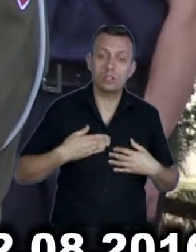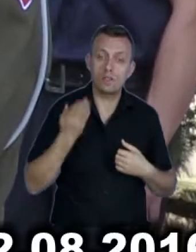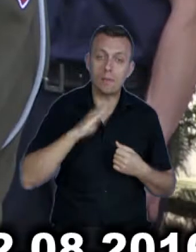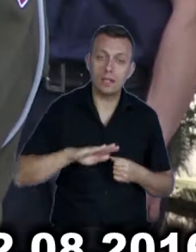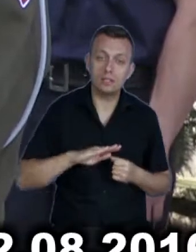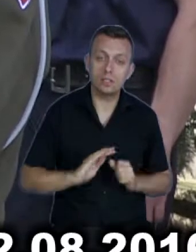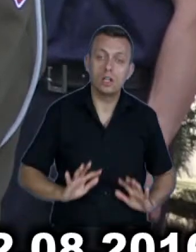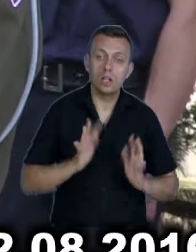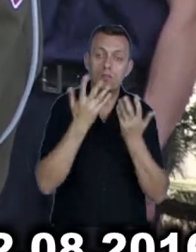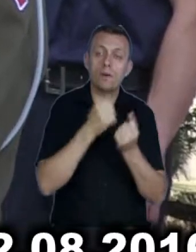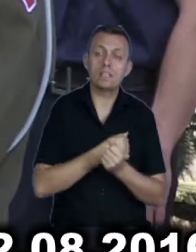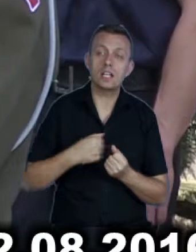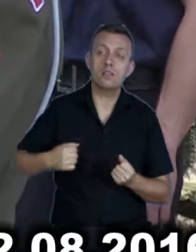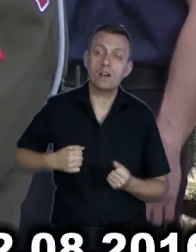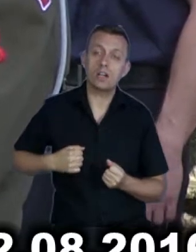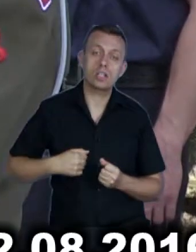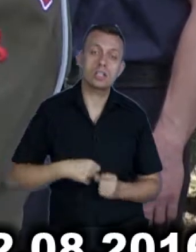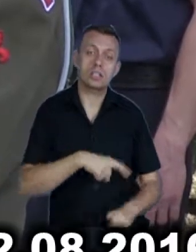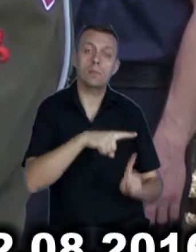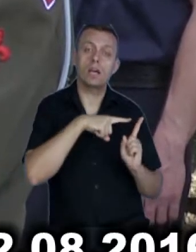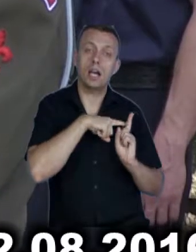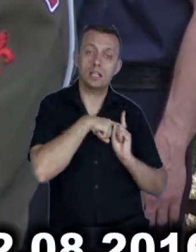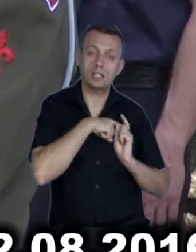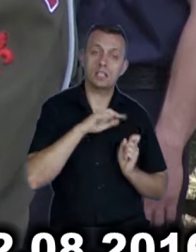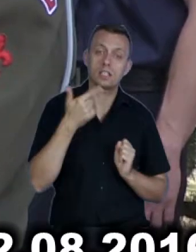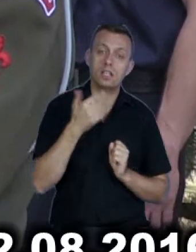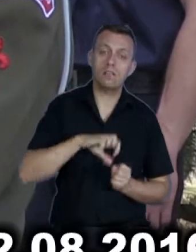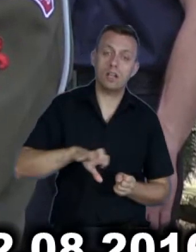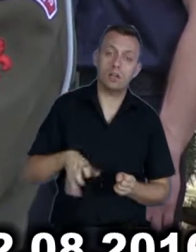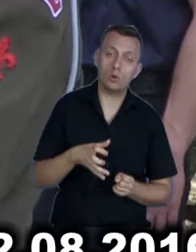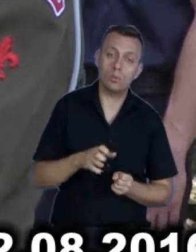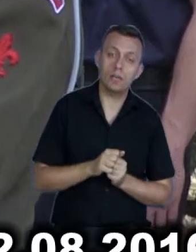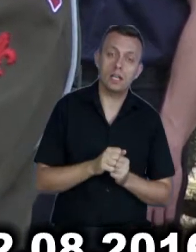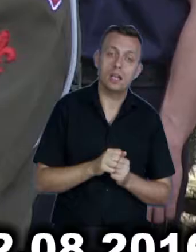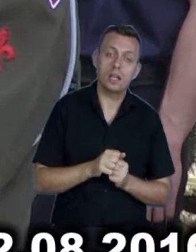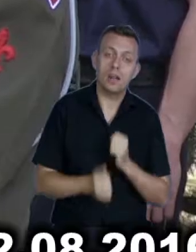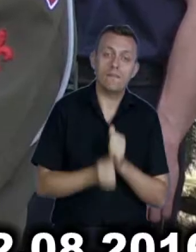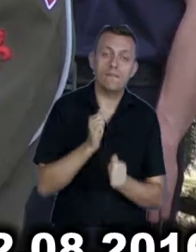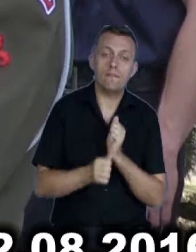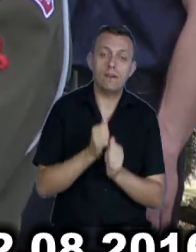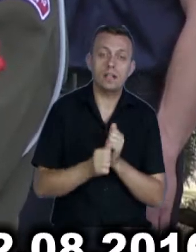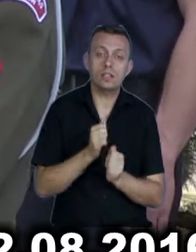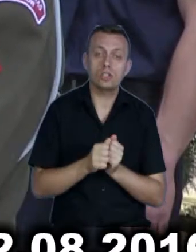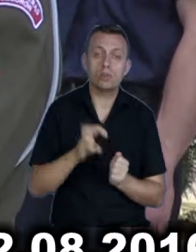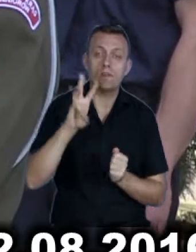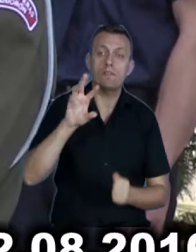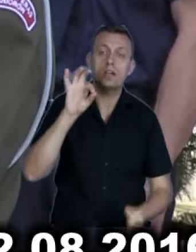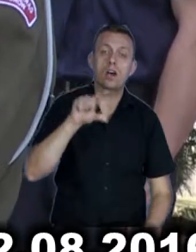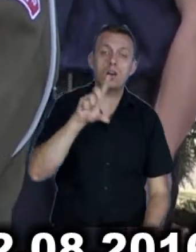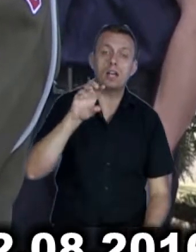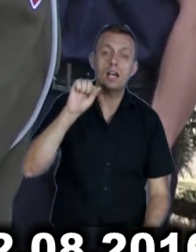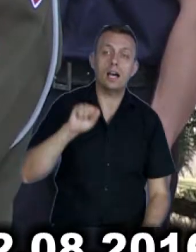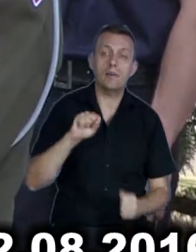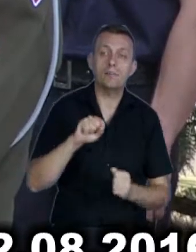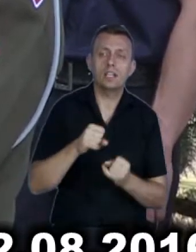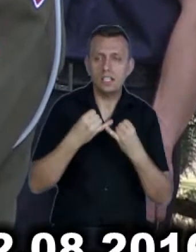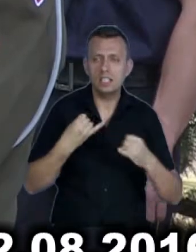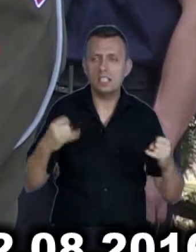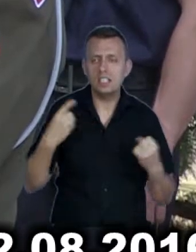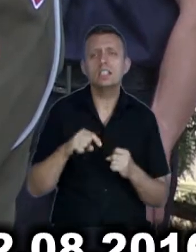Warszawskim bataliony harcerskie Zośka i Parasol walczyły na Woli, Starówce, Czerniakowie oraz batalion